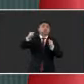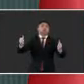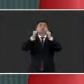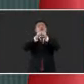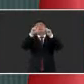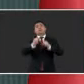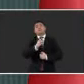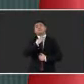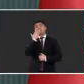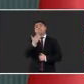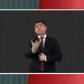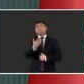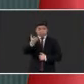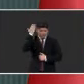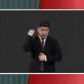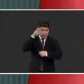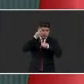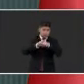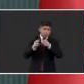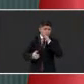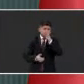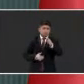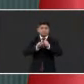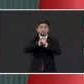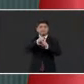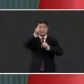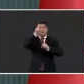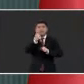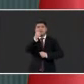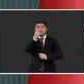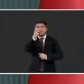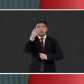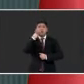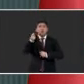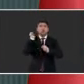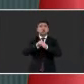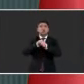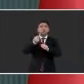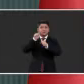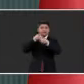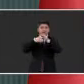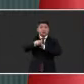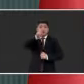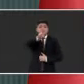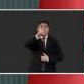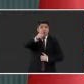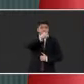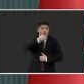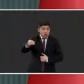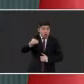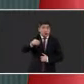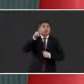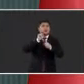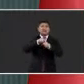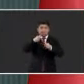çıkarttık. Hatırlarsanız salgının ilk aylarında iş gücüne katılım 29 milyona,